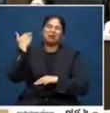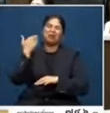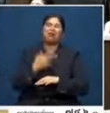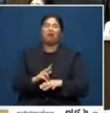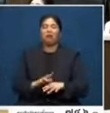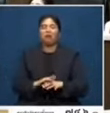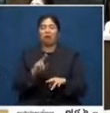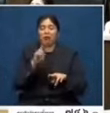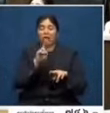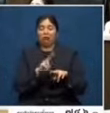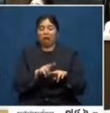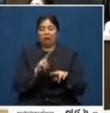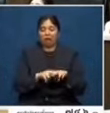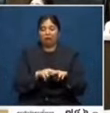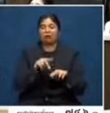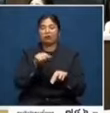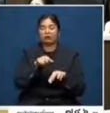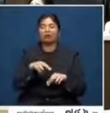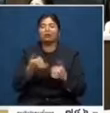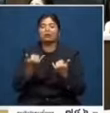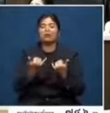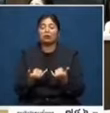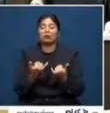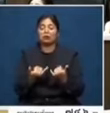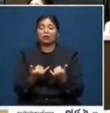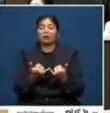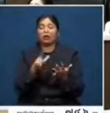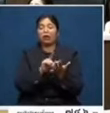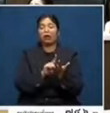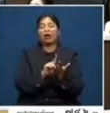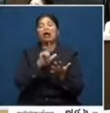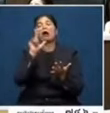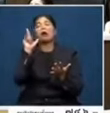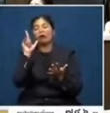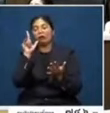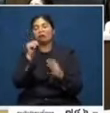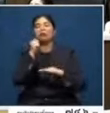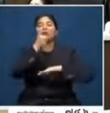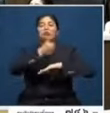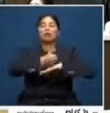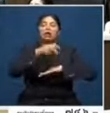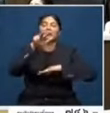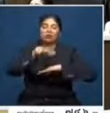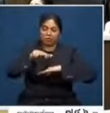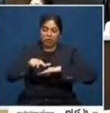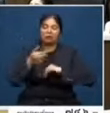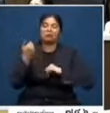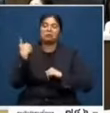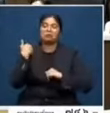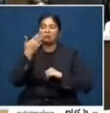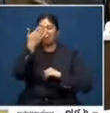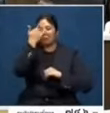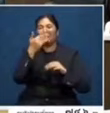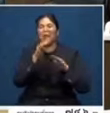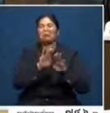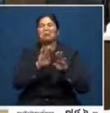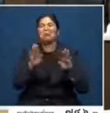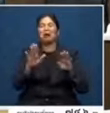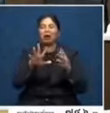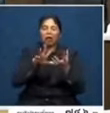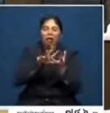อยู่ในเวลานี้นะครับตบัดสัตว์จนต้องลาออกนะครับจากการเป็นหัวหน้าพรรคเพื่อไทยเพื่อเปิดทางไปผสมข้